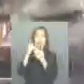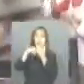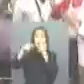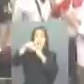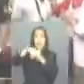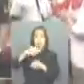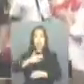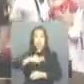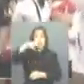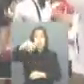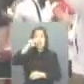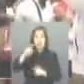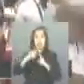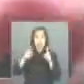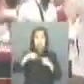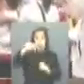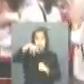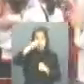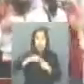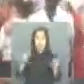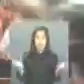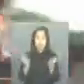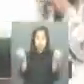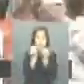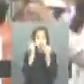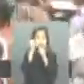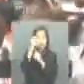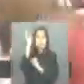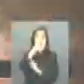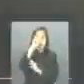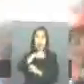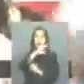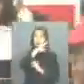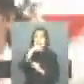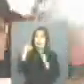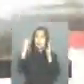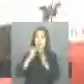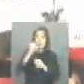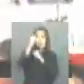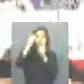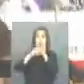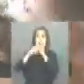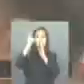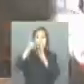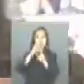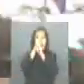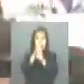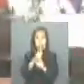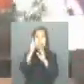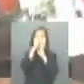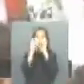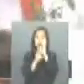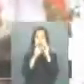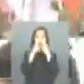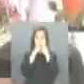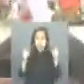คไม่สนับสนุนความรุนแรงให้เกิดขึ้นซึ่งหากมีประชาชนต่อต้านการปราศัยก็ถือเป็นเรื่องที่ต้องปฏิบัติตามกฎหมายแต่ก็ต้องเป็